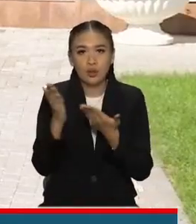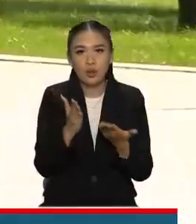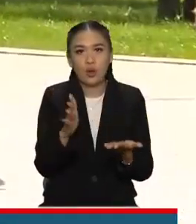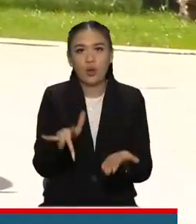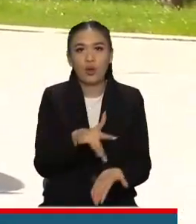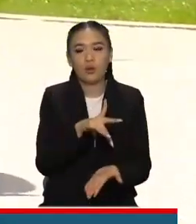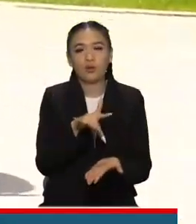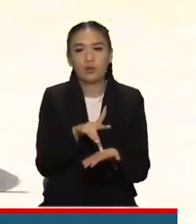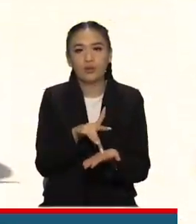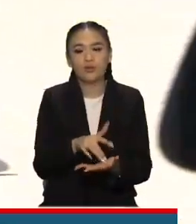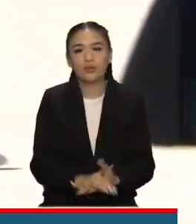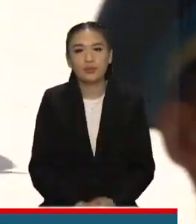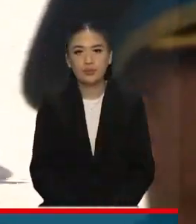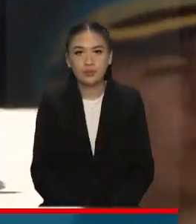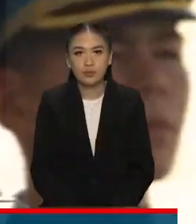жылынды.